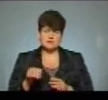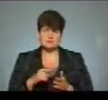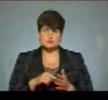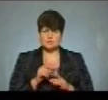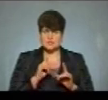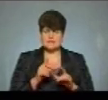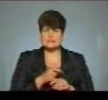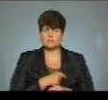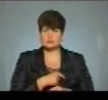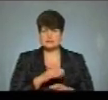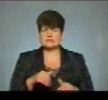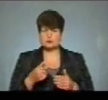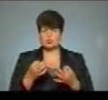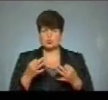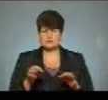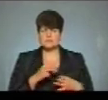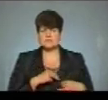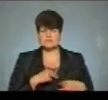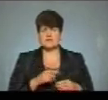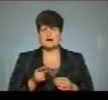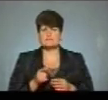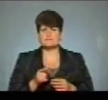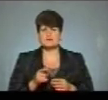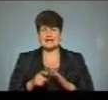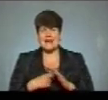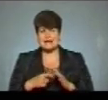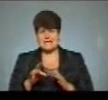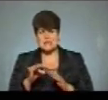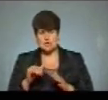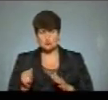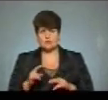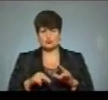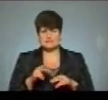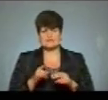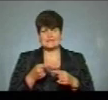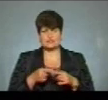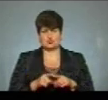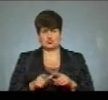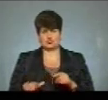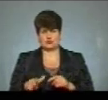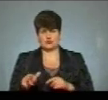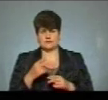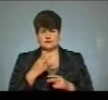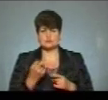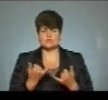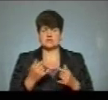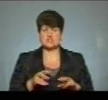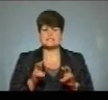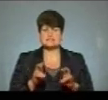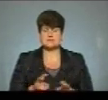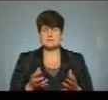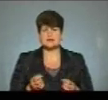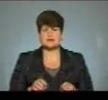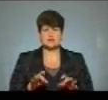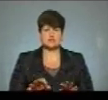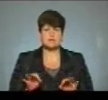на якій депутати мають дати дозвіл працівникам кар'єру на будівництво технологічної дороги. Виходячи з сьогоднішнього засідання, прийняли